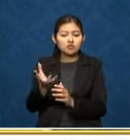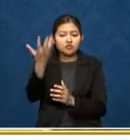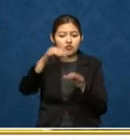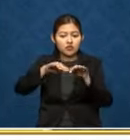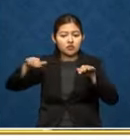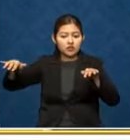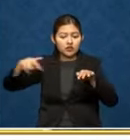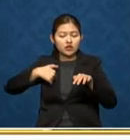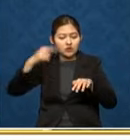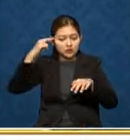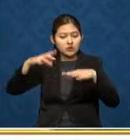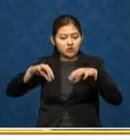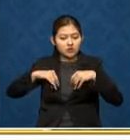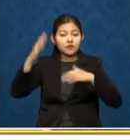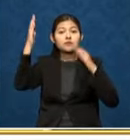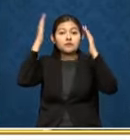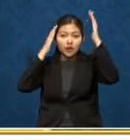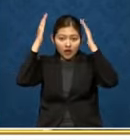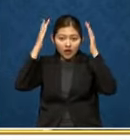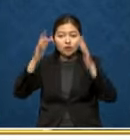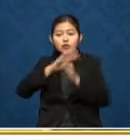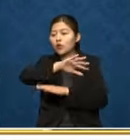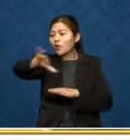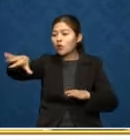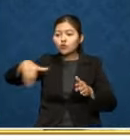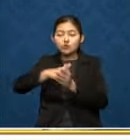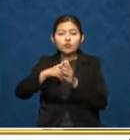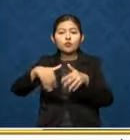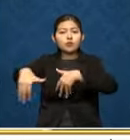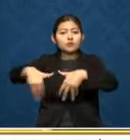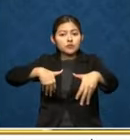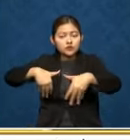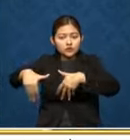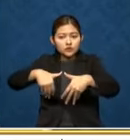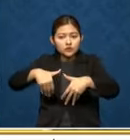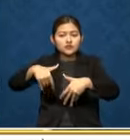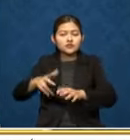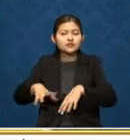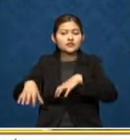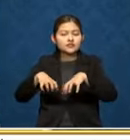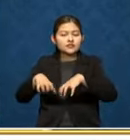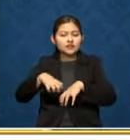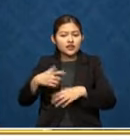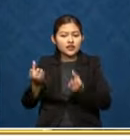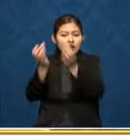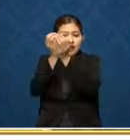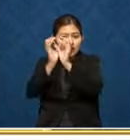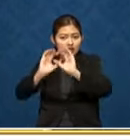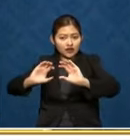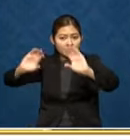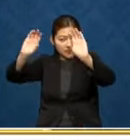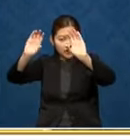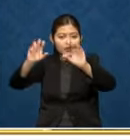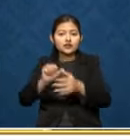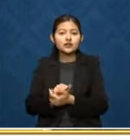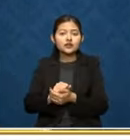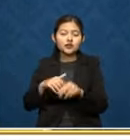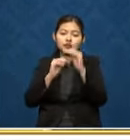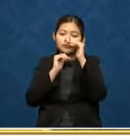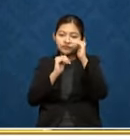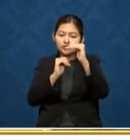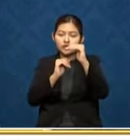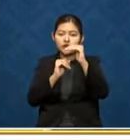ว่าอำนาจอธิปไตยเป็นของปวงชนประชาชนจึงเป็นผู้จัดตั้งรัฐบาลและเป็นเป็นผู้จำกัด